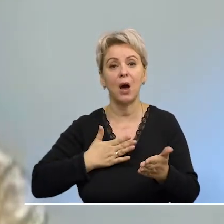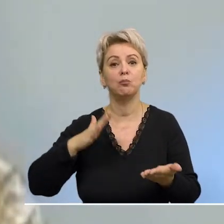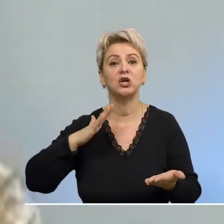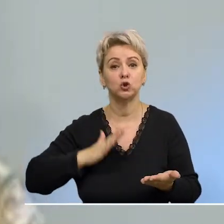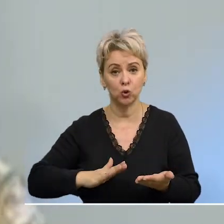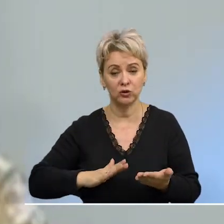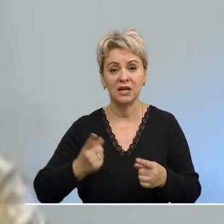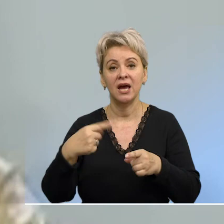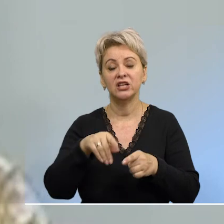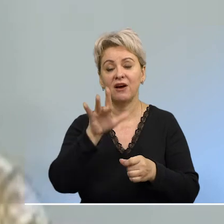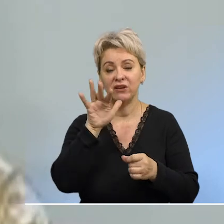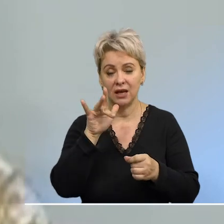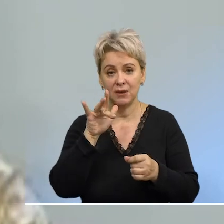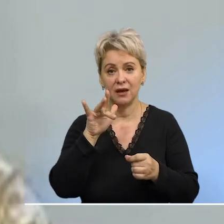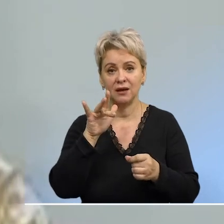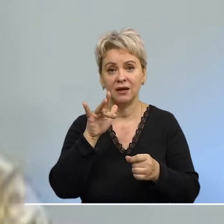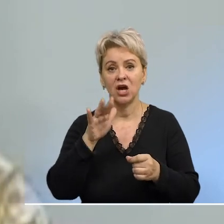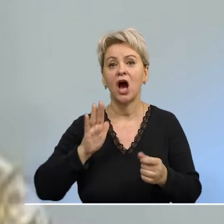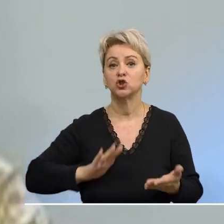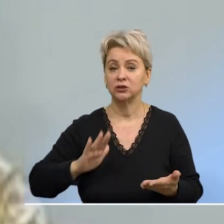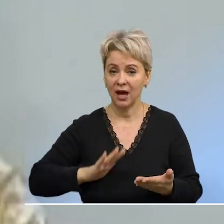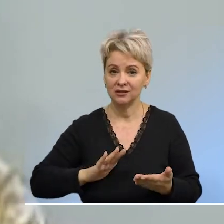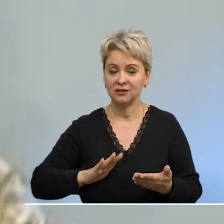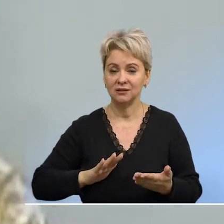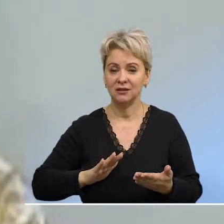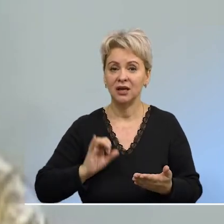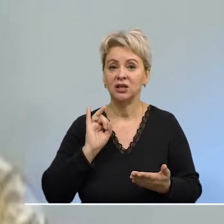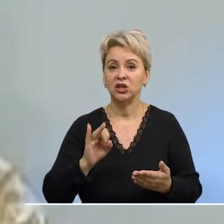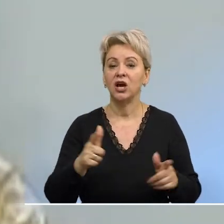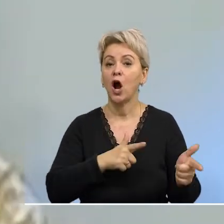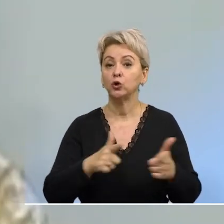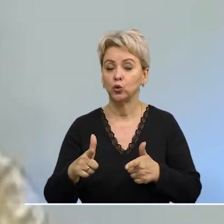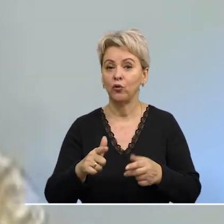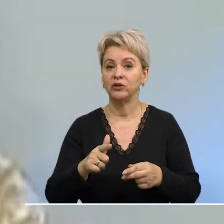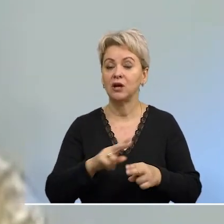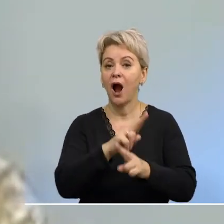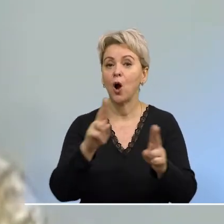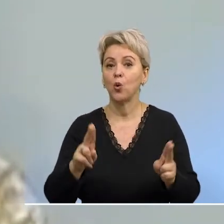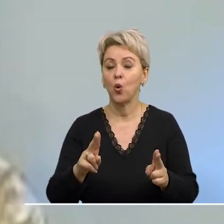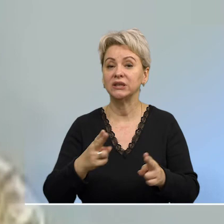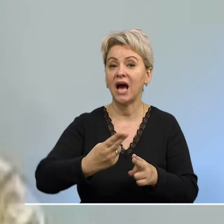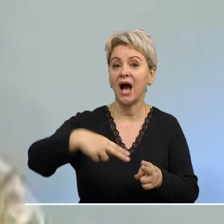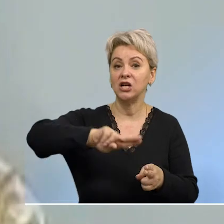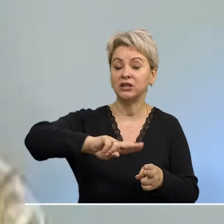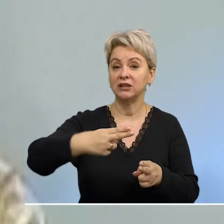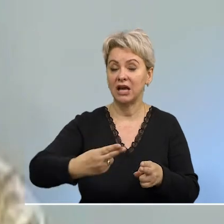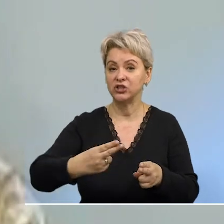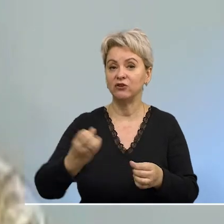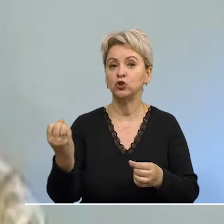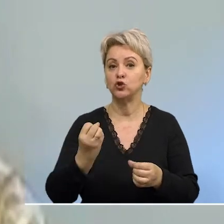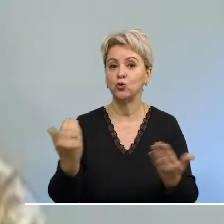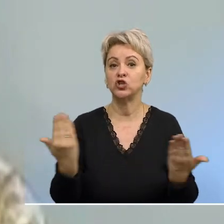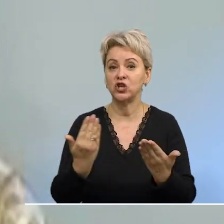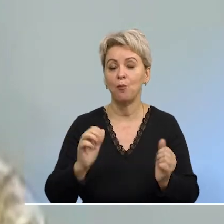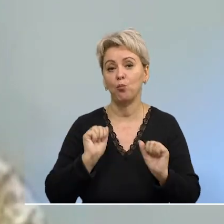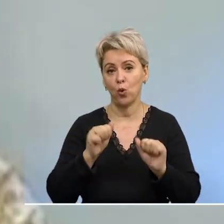нам пришлось это время ожидать, собственно, и готовить какую-то альтернативу